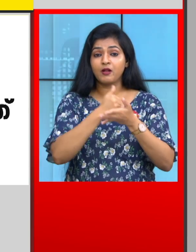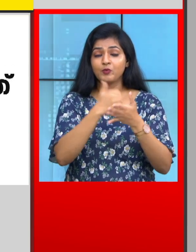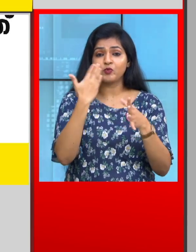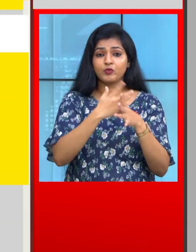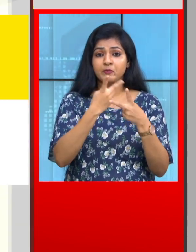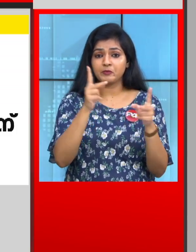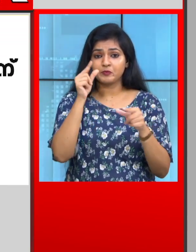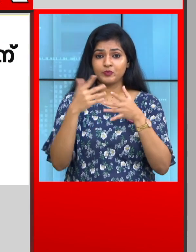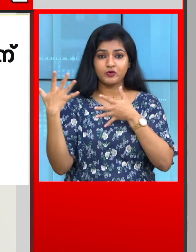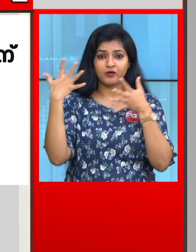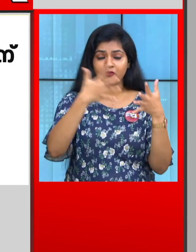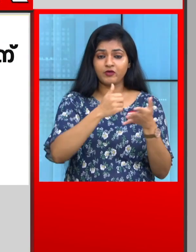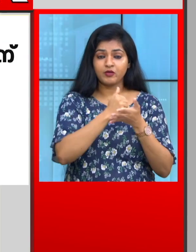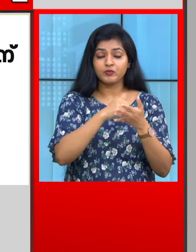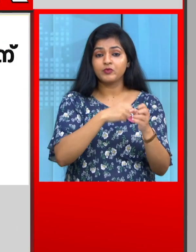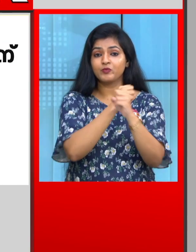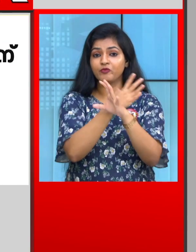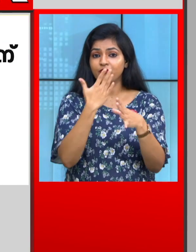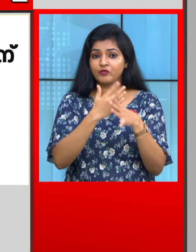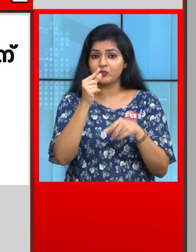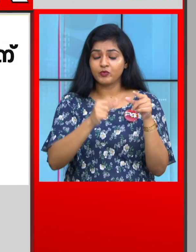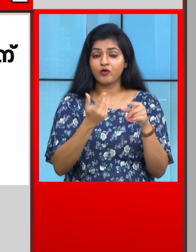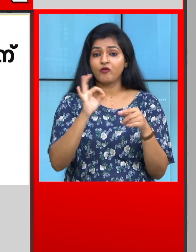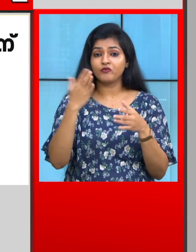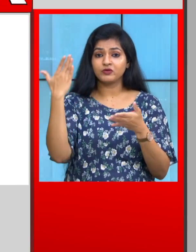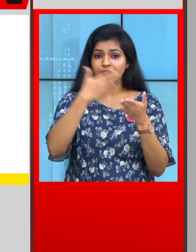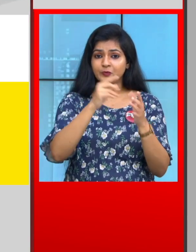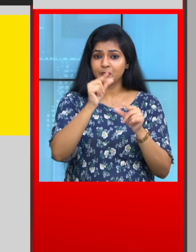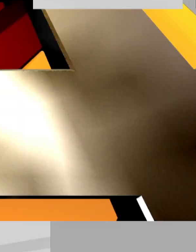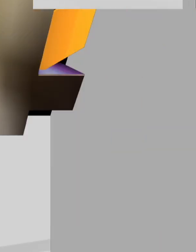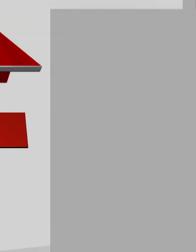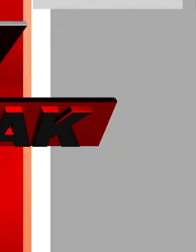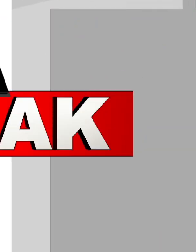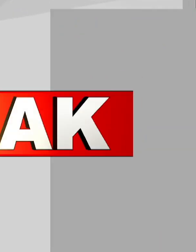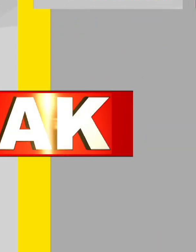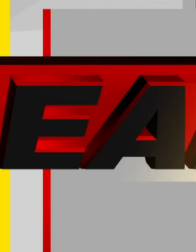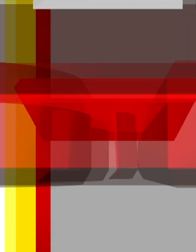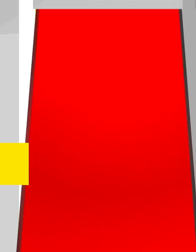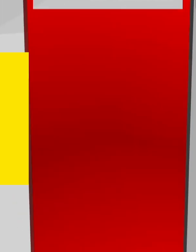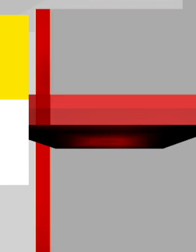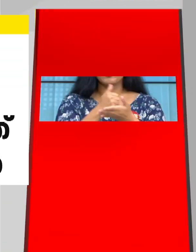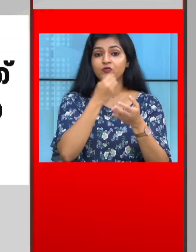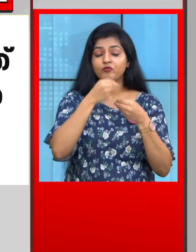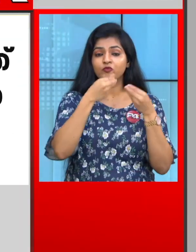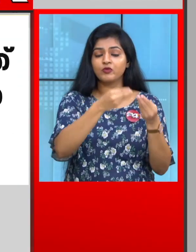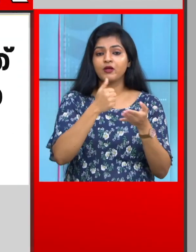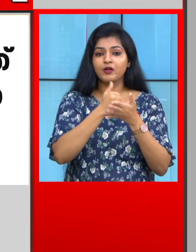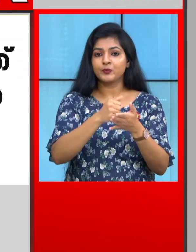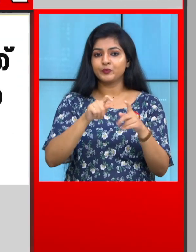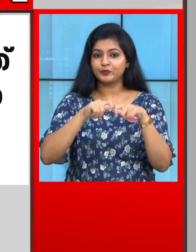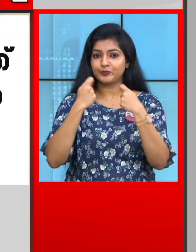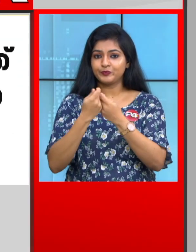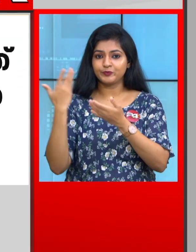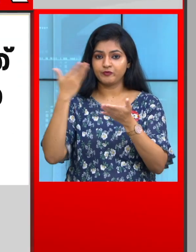ആളുകൾക്കും അതുപോലെ തന്നെ മാധ്യമ പ്രവർത്തകർക്കും ഒഫീഷ്യൽസിനും ഒക്കെ തന്നെ ഈ ഭക്ഷണം വിതരണം ചെയ്തിട്ടുണ്ടായിരുന്നത് സന്നദ്ധ പ്രവർത്തകരാണ്. എന്നാൽ ഈ സംഭവം